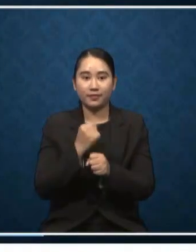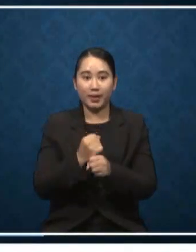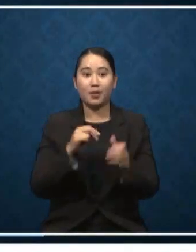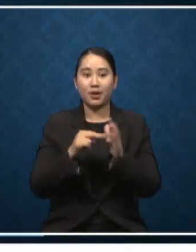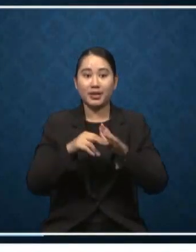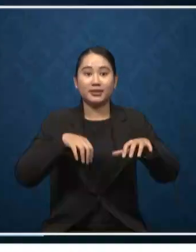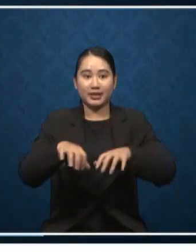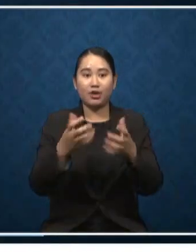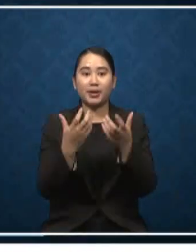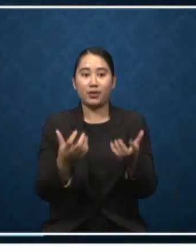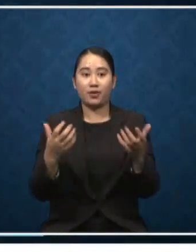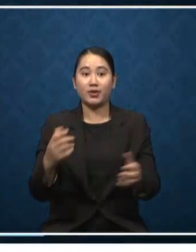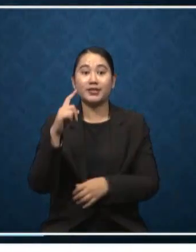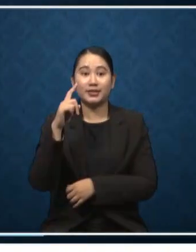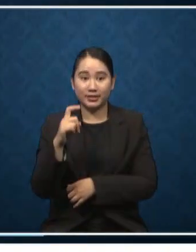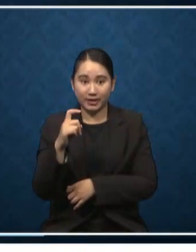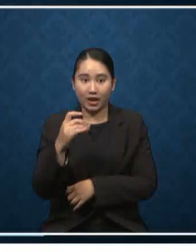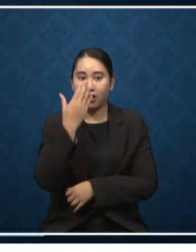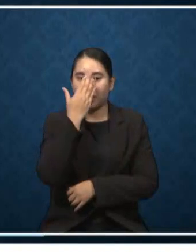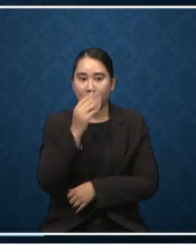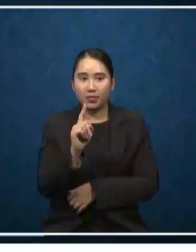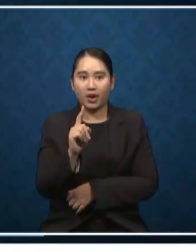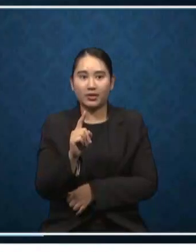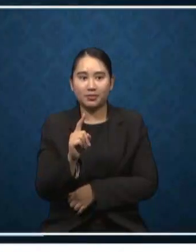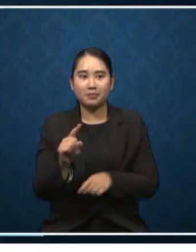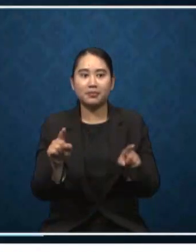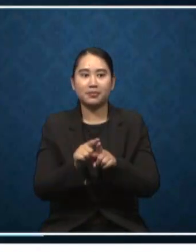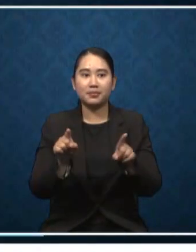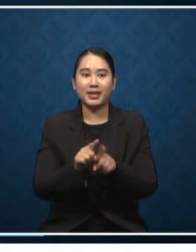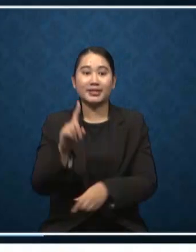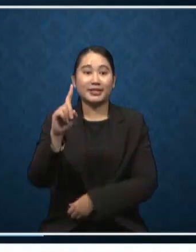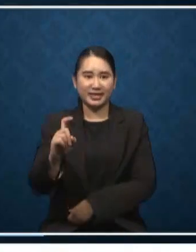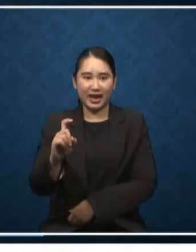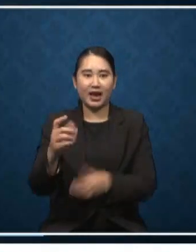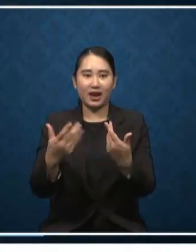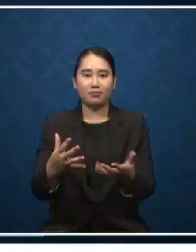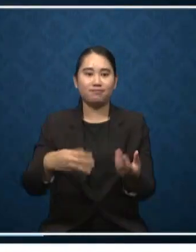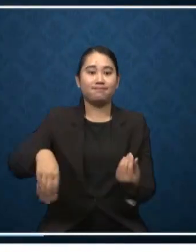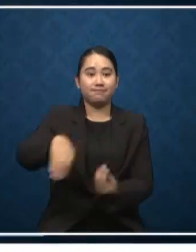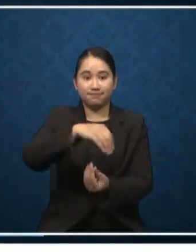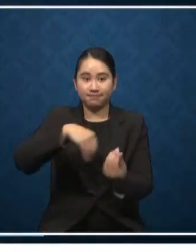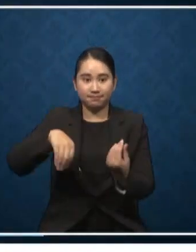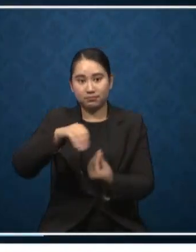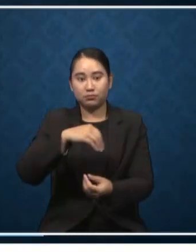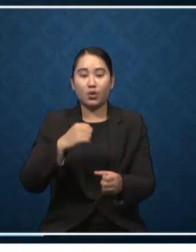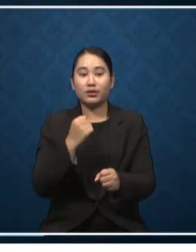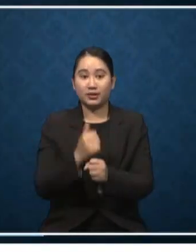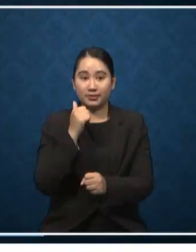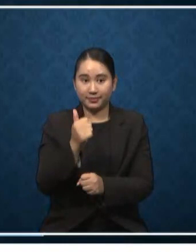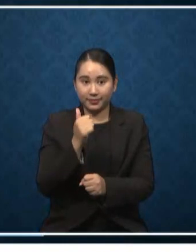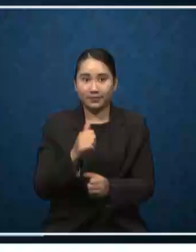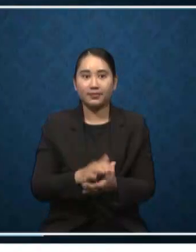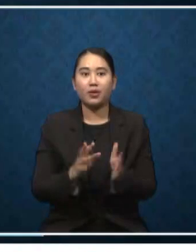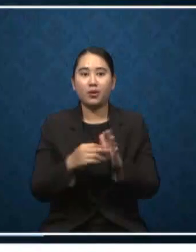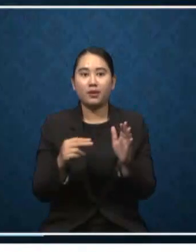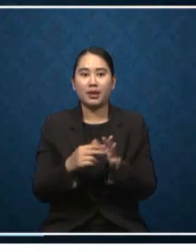จัดอยู่ในกากาสากรรมเพระตัวมเองนั้เมอไม่ใช้แล้วนั้นก็กลายเป็วัถุดิบเรา Recycle ไปแล้วก